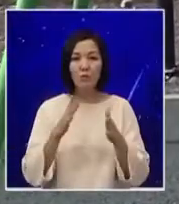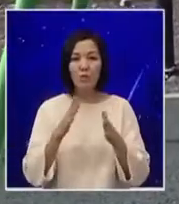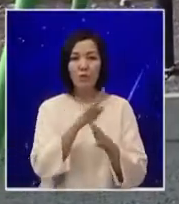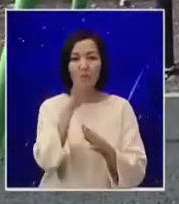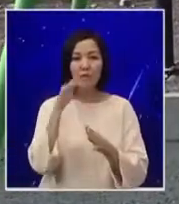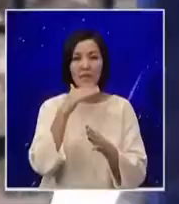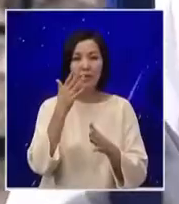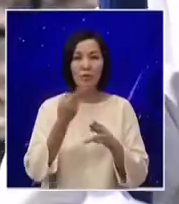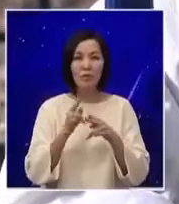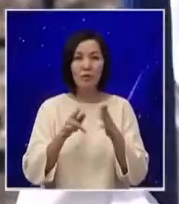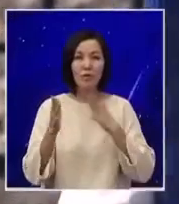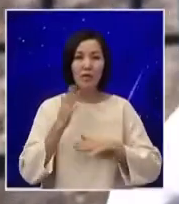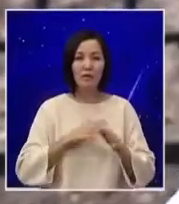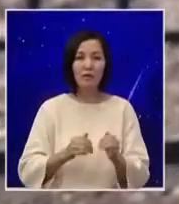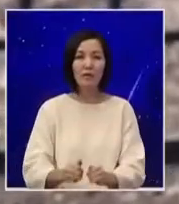родителей